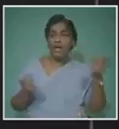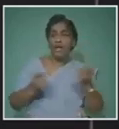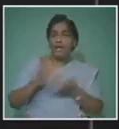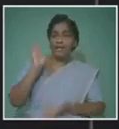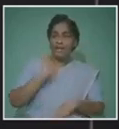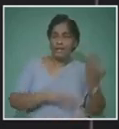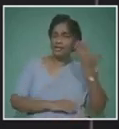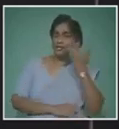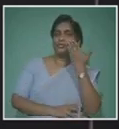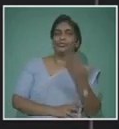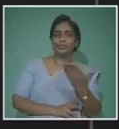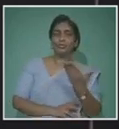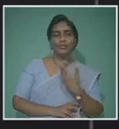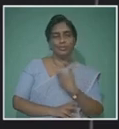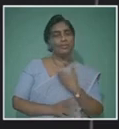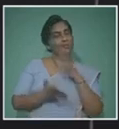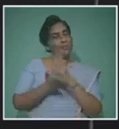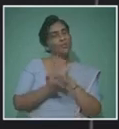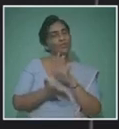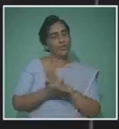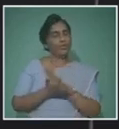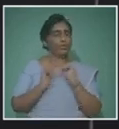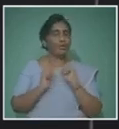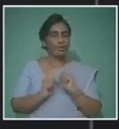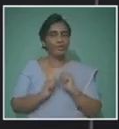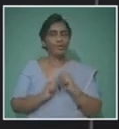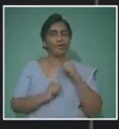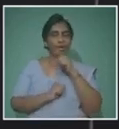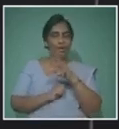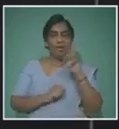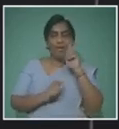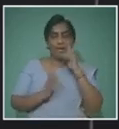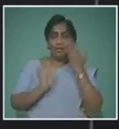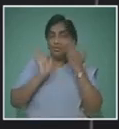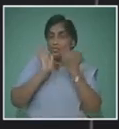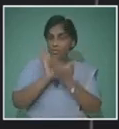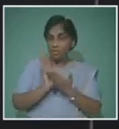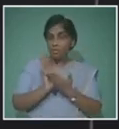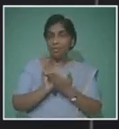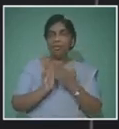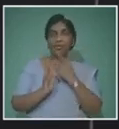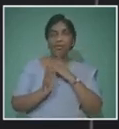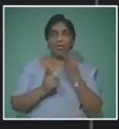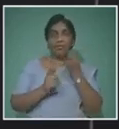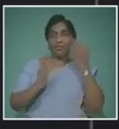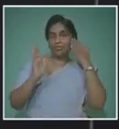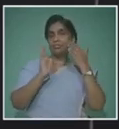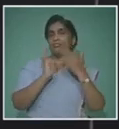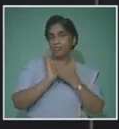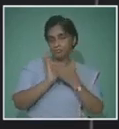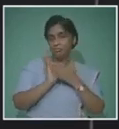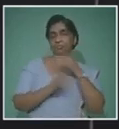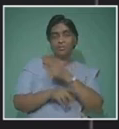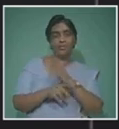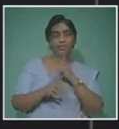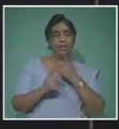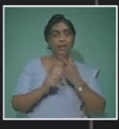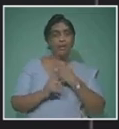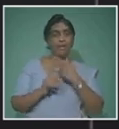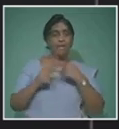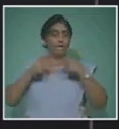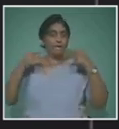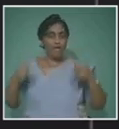විදිය පිළිබඳව අපි සතුටු වෙනවා. මොකද හේතුව එතුමා ඉදිරිපත් කරලා තියෙන්නේ දක්ෂිණාංශික ආර්ථික ආයවයක් මේ